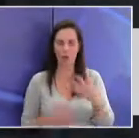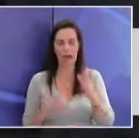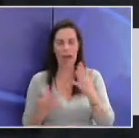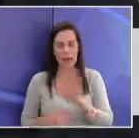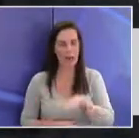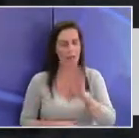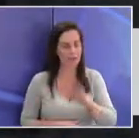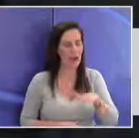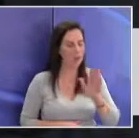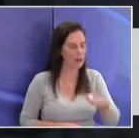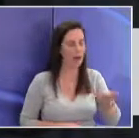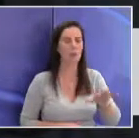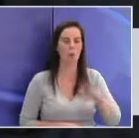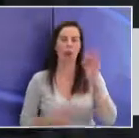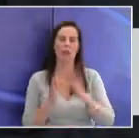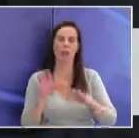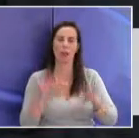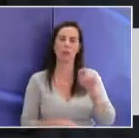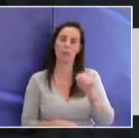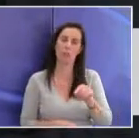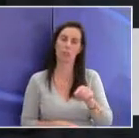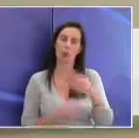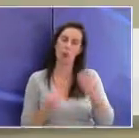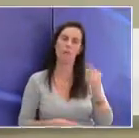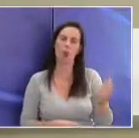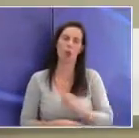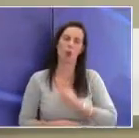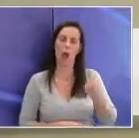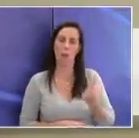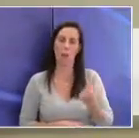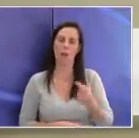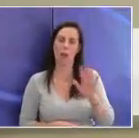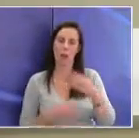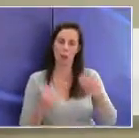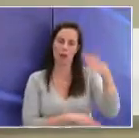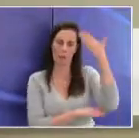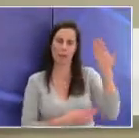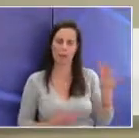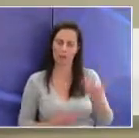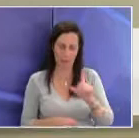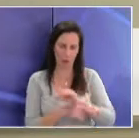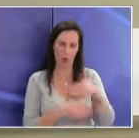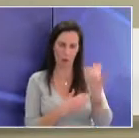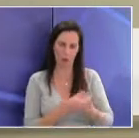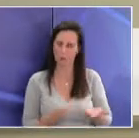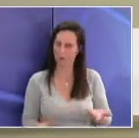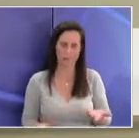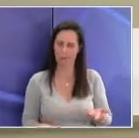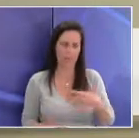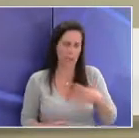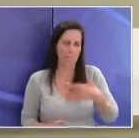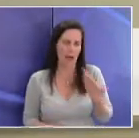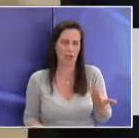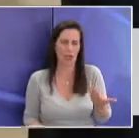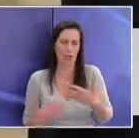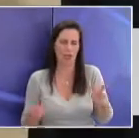מספר פרמטרים, הוא בחר את התאריך הזה, וכנראה שזה טוב לכולם, וכנראה גם טוב למדינה, כי לאחרונה העסק מרגיש